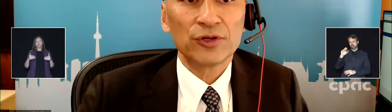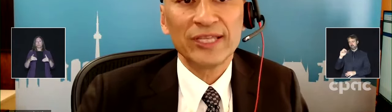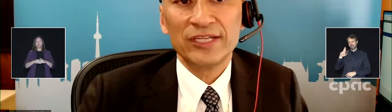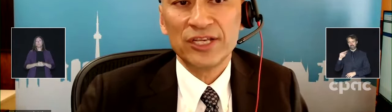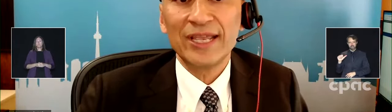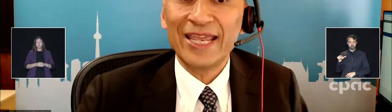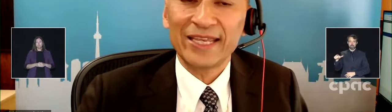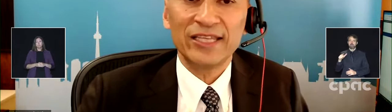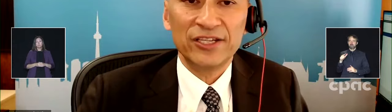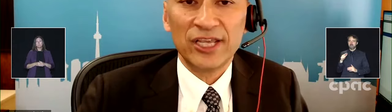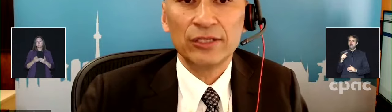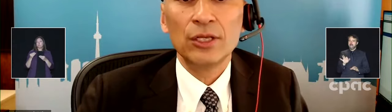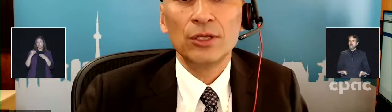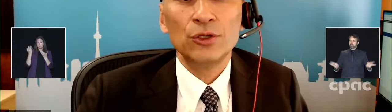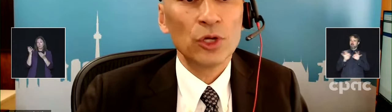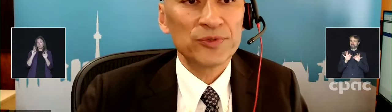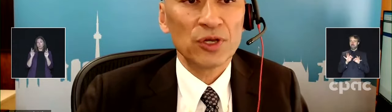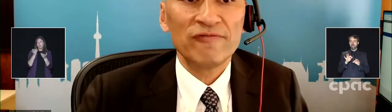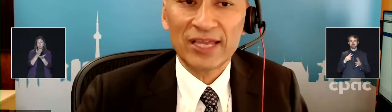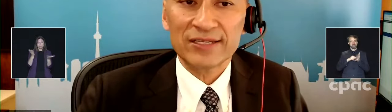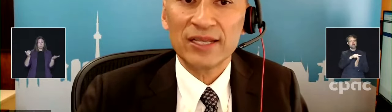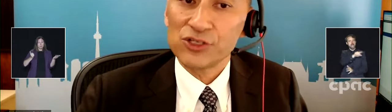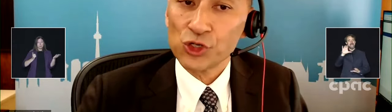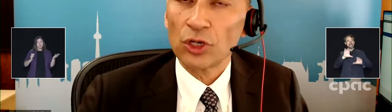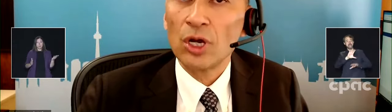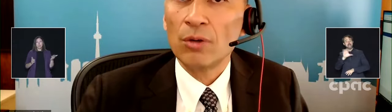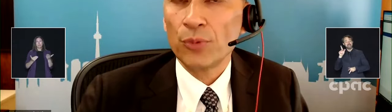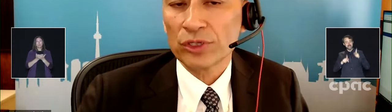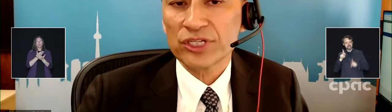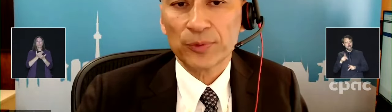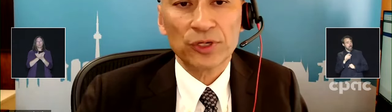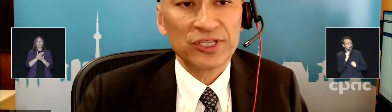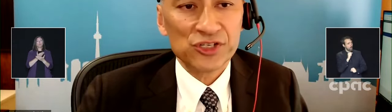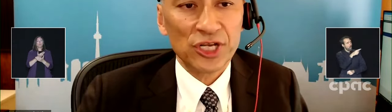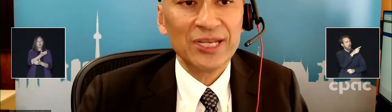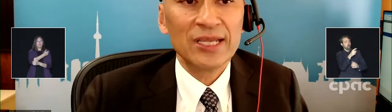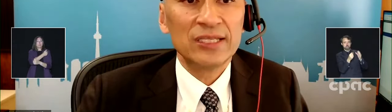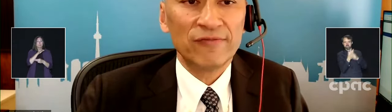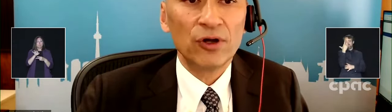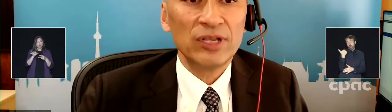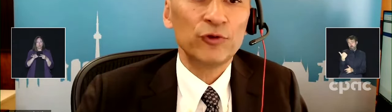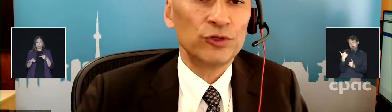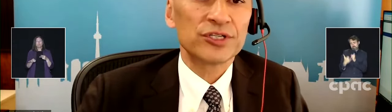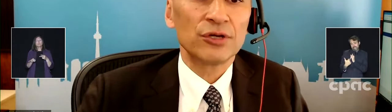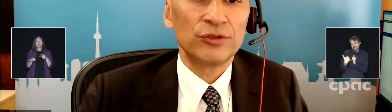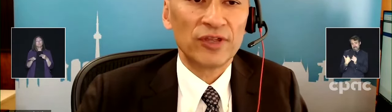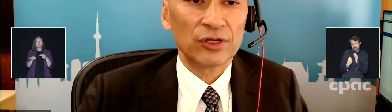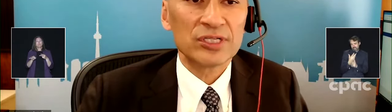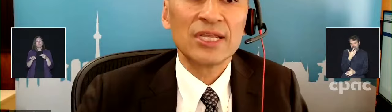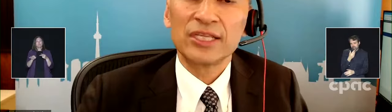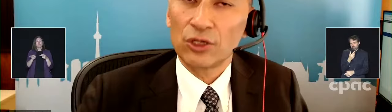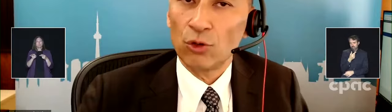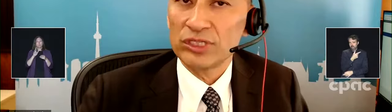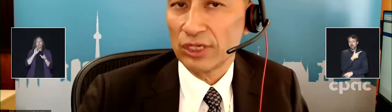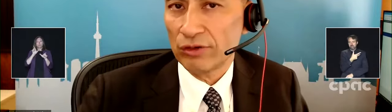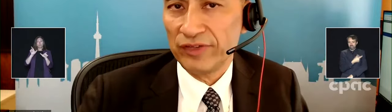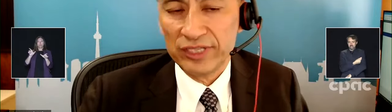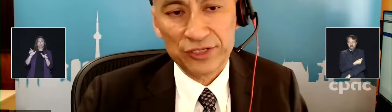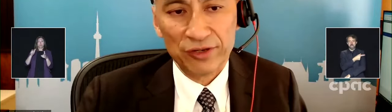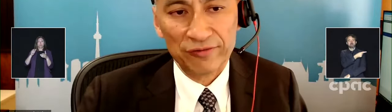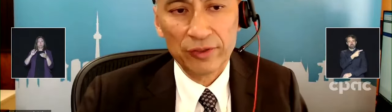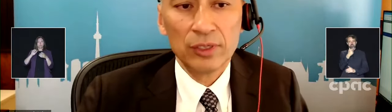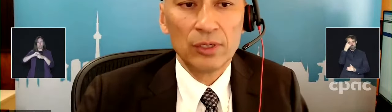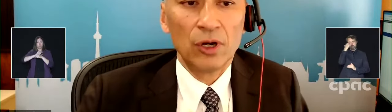Canadiens et Canadiennes une option vaccin à jour pour se protéger devant l'évolution du virus qui cause la COVID-19.